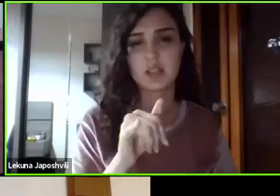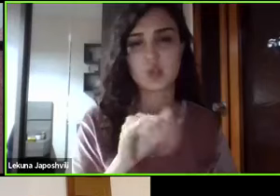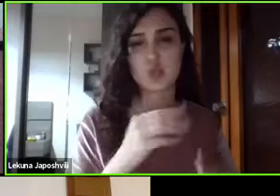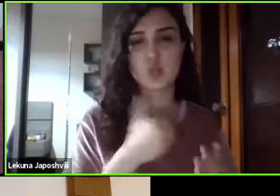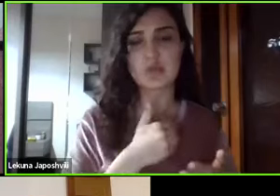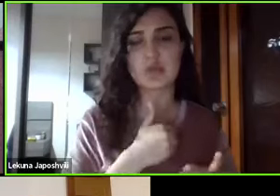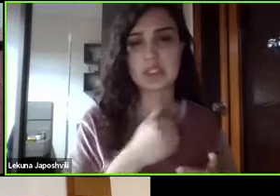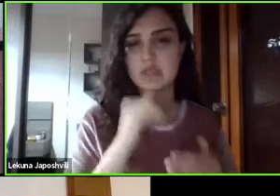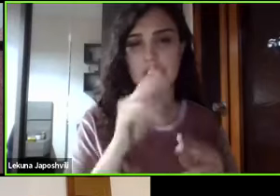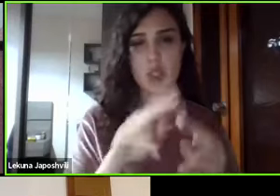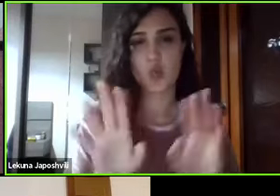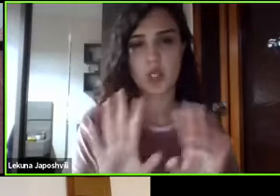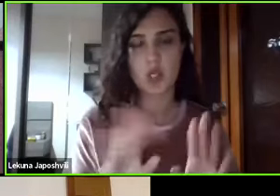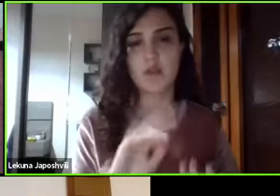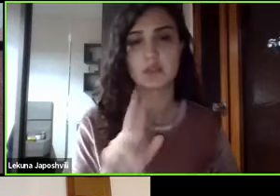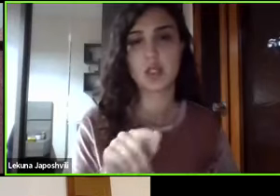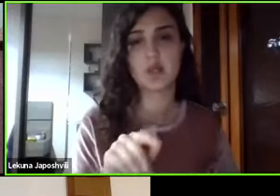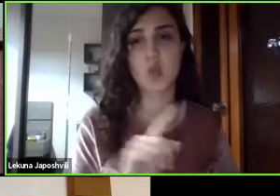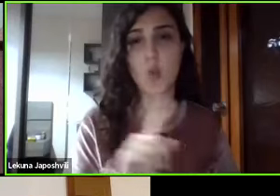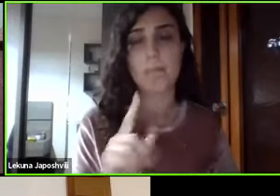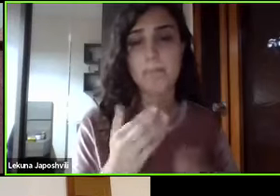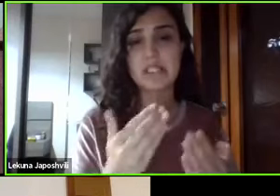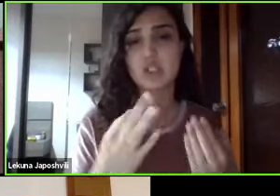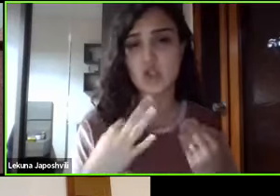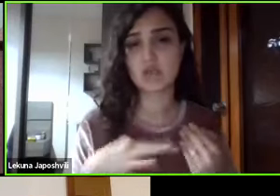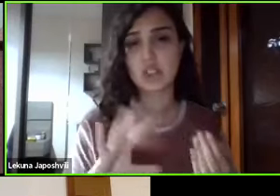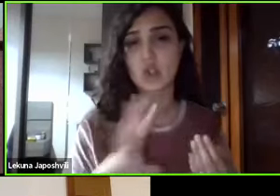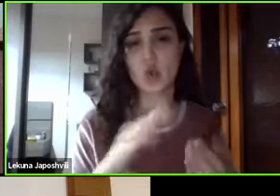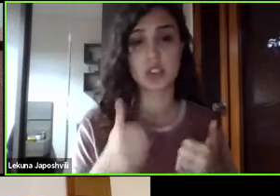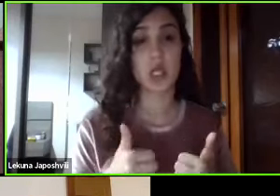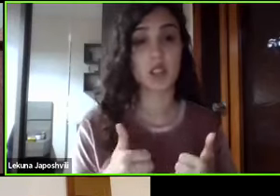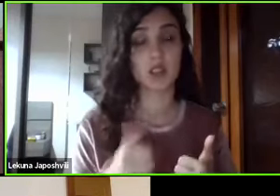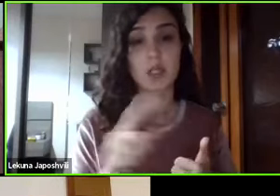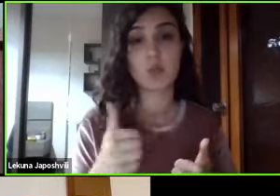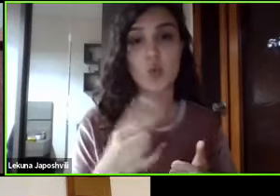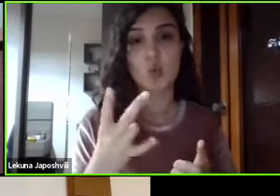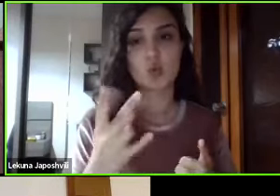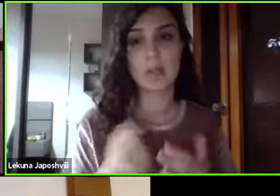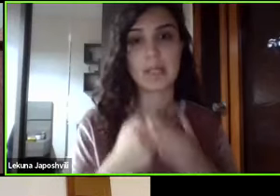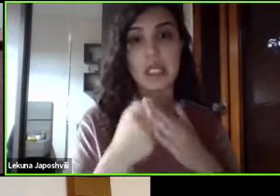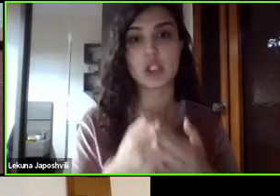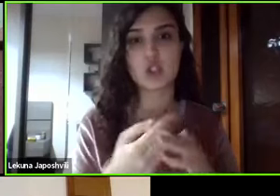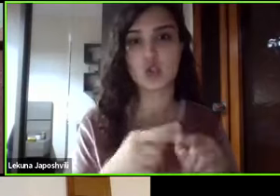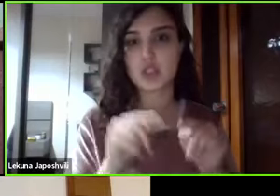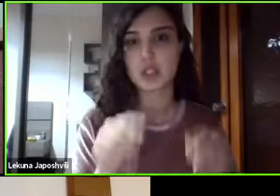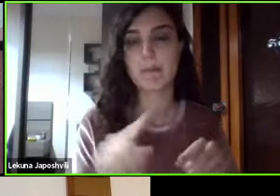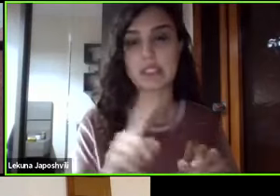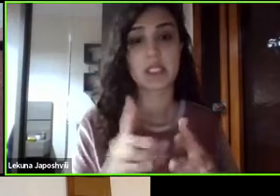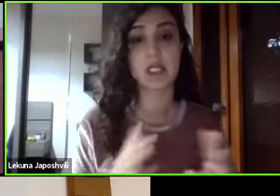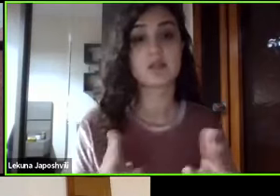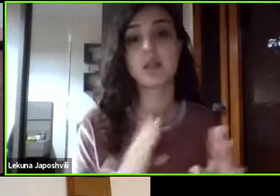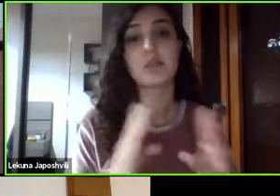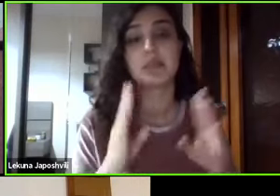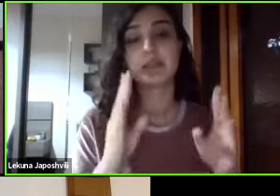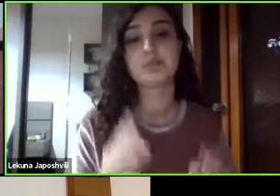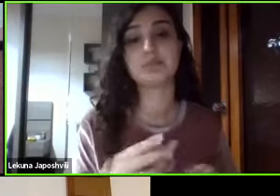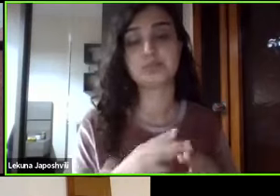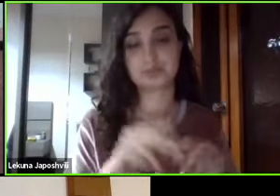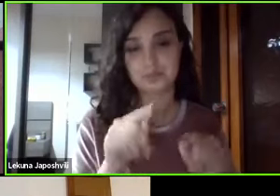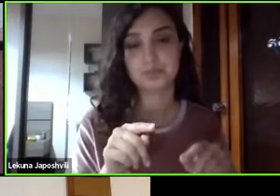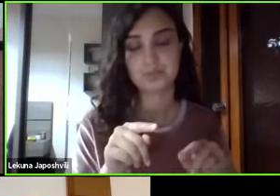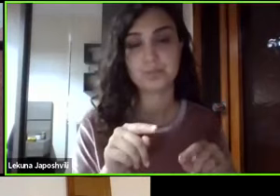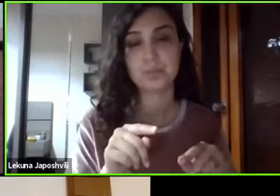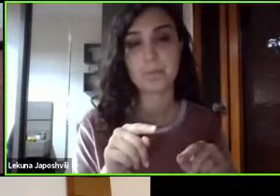სურვილს და რო მისი შვილი იყოს კარგად, ანუ როგორ უნდა მიაღწიოს ამას რა გზებით, ხო? აი